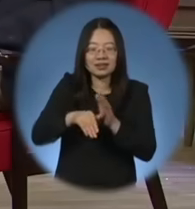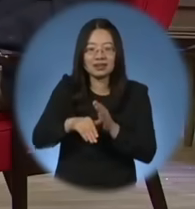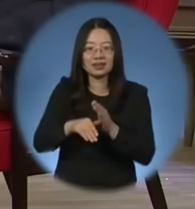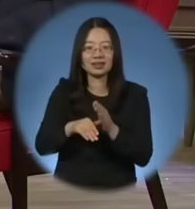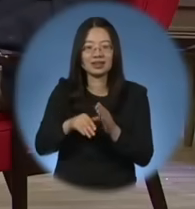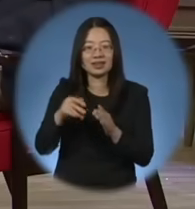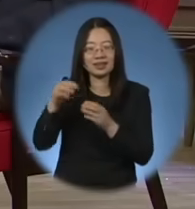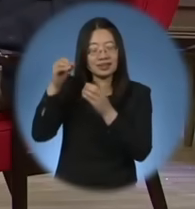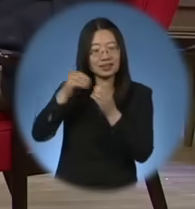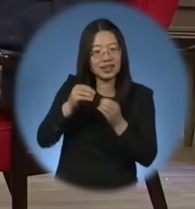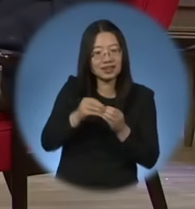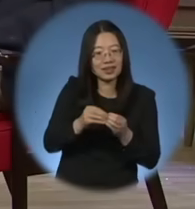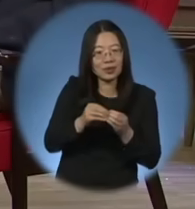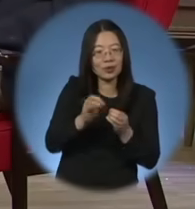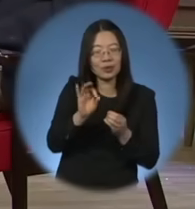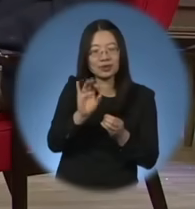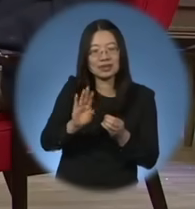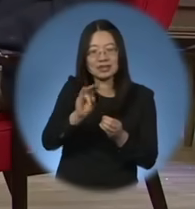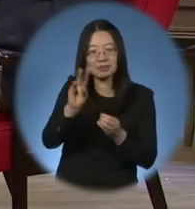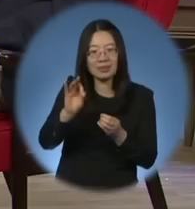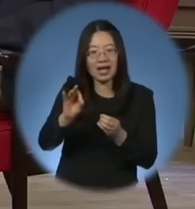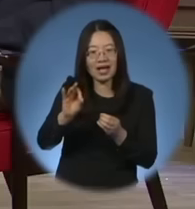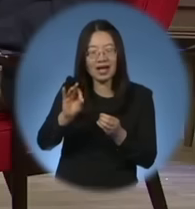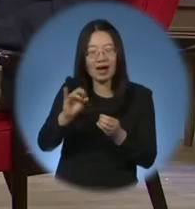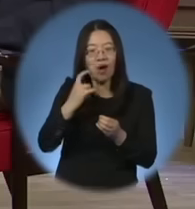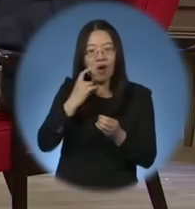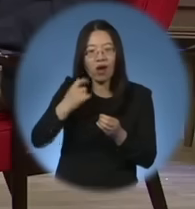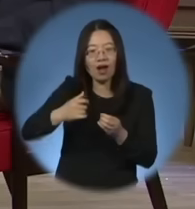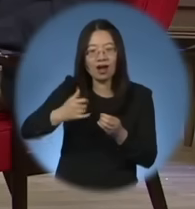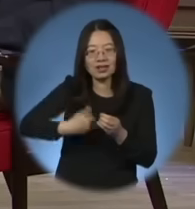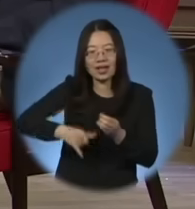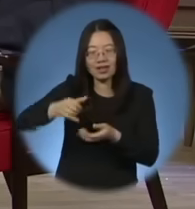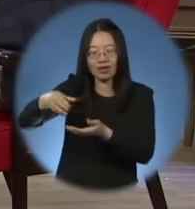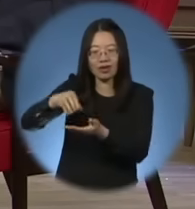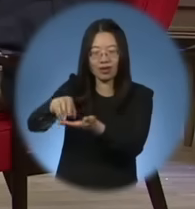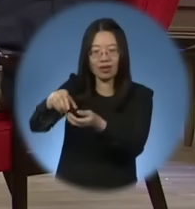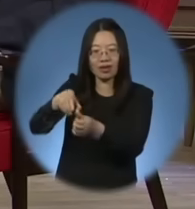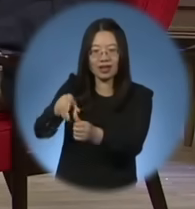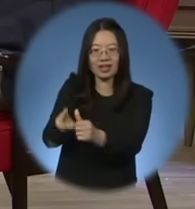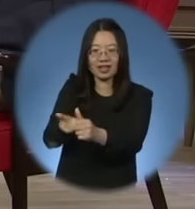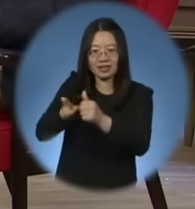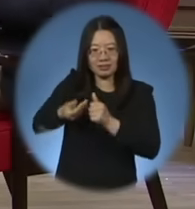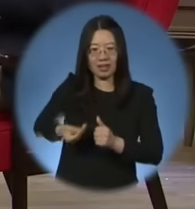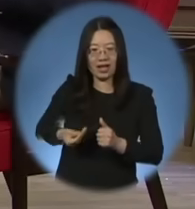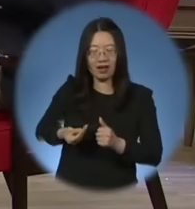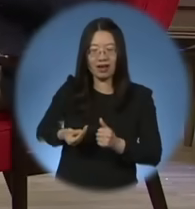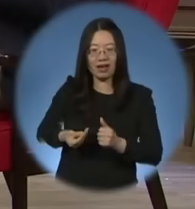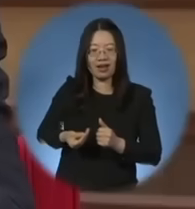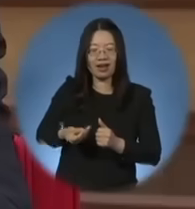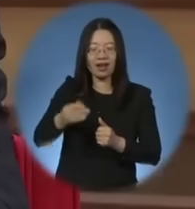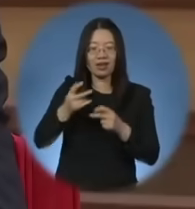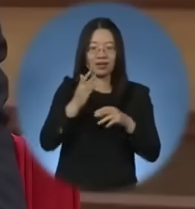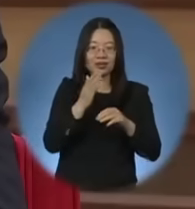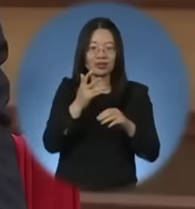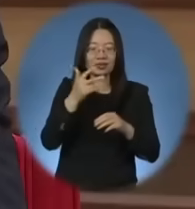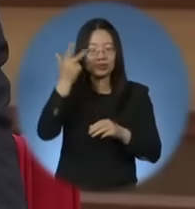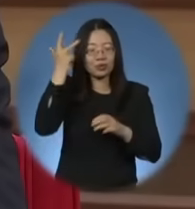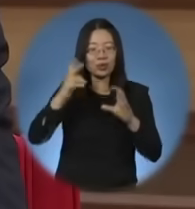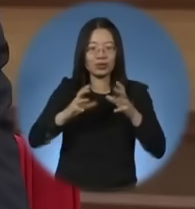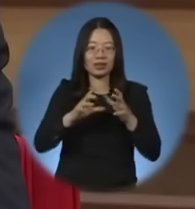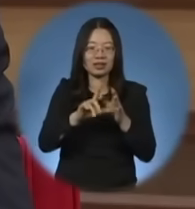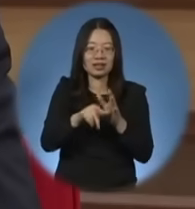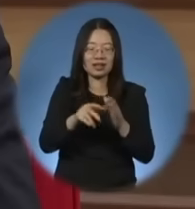시대의 상속 입양 어떤 특징이 있었습니까 어 왜 왜 조선 중기를